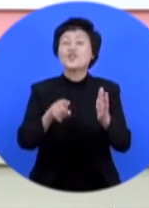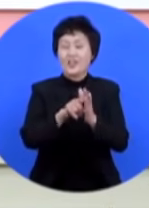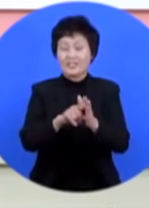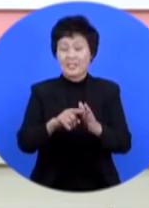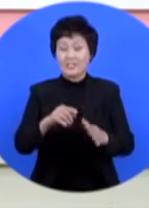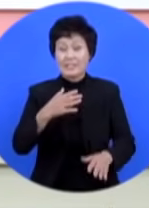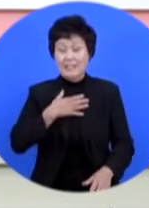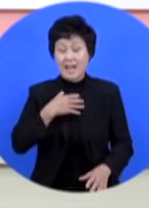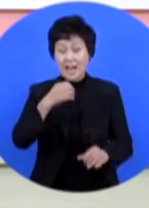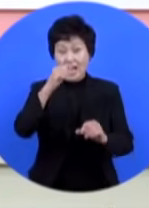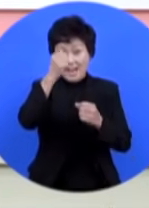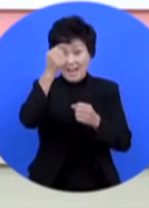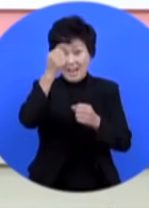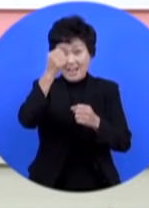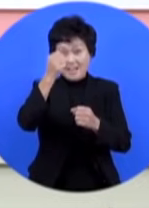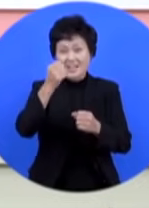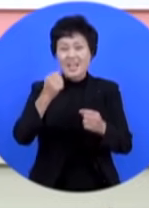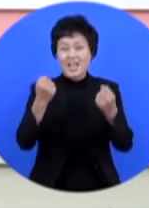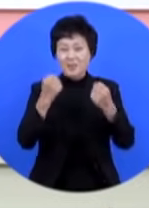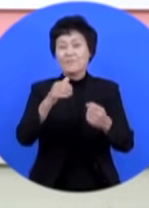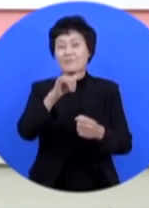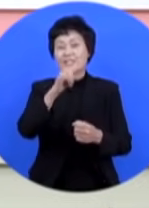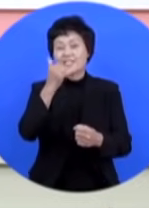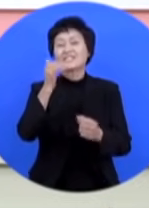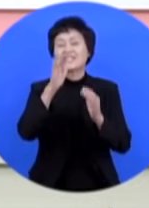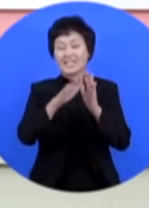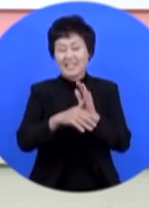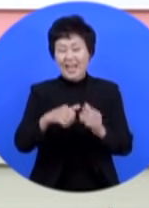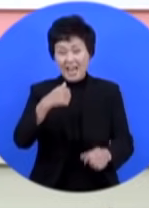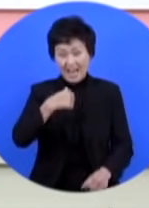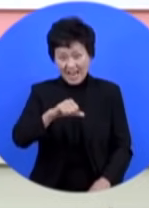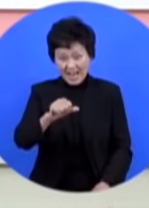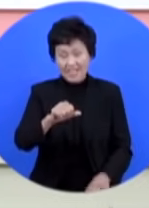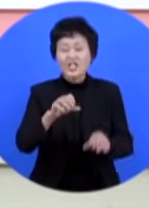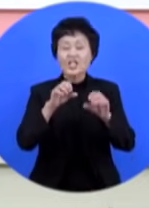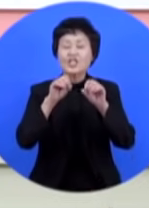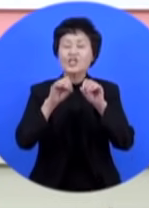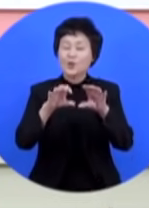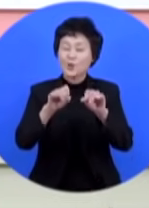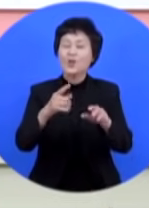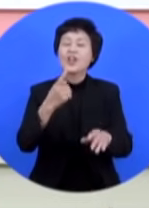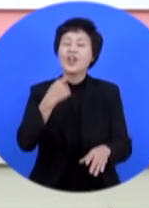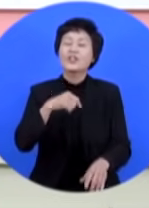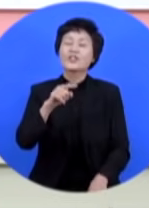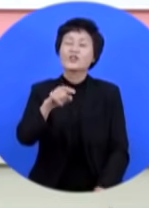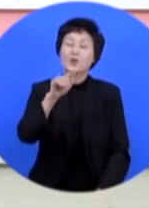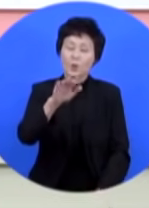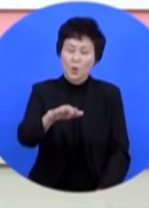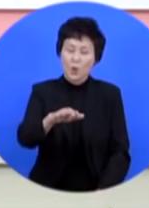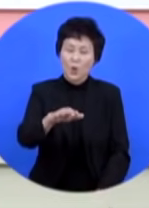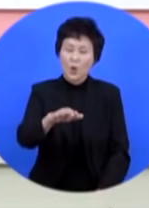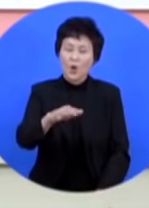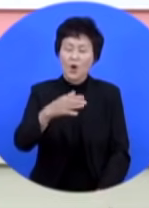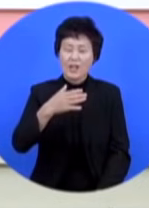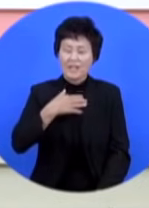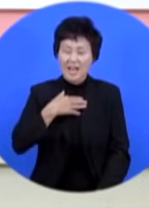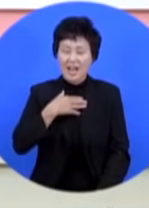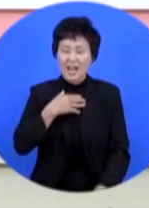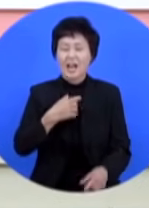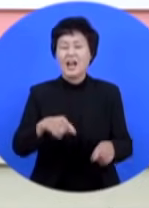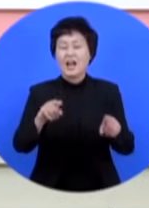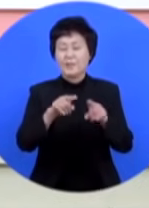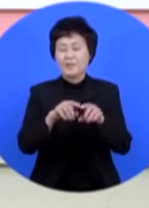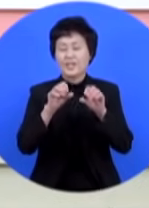네. 아들의 발자취를 따라 가는 것이 좋겠다 생각되어서. 이미 제가 주변